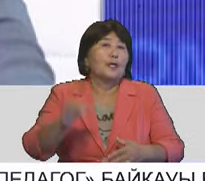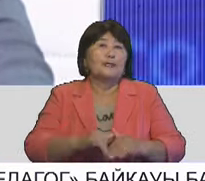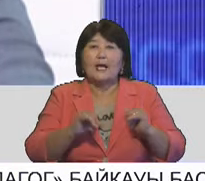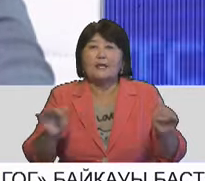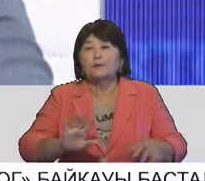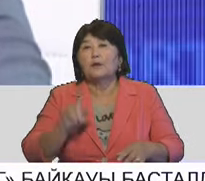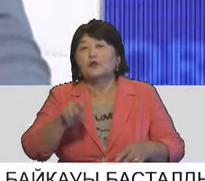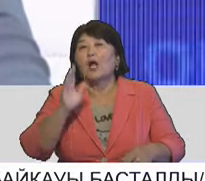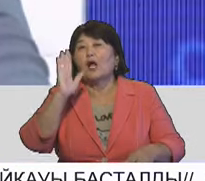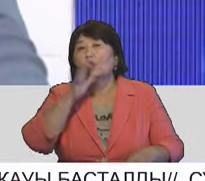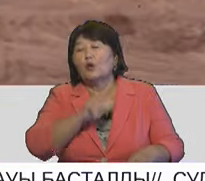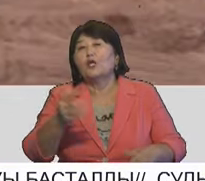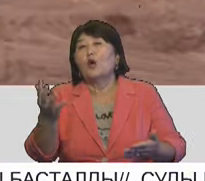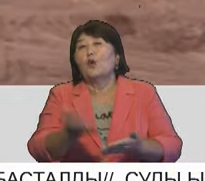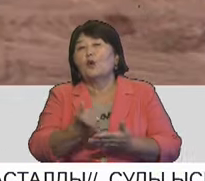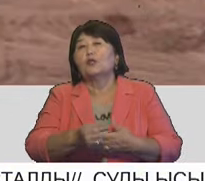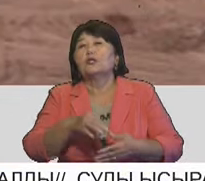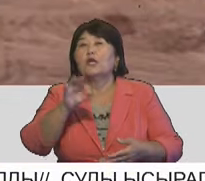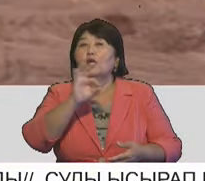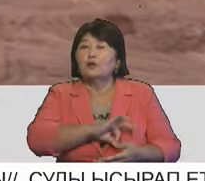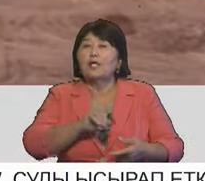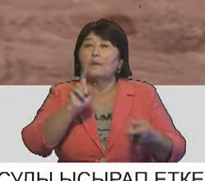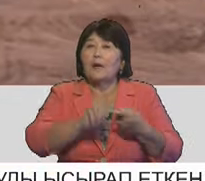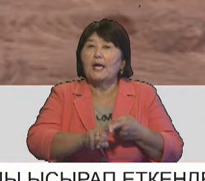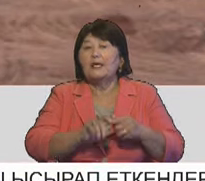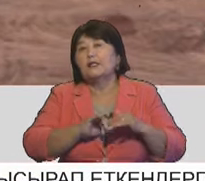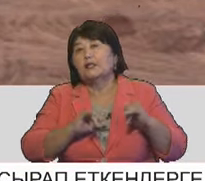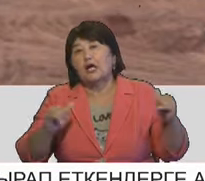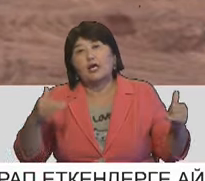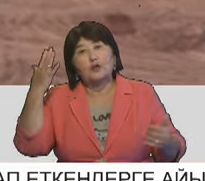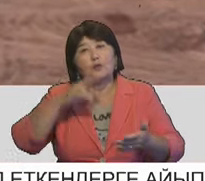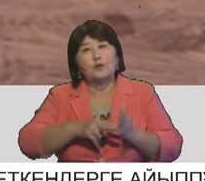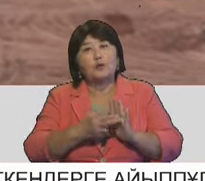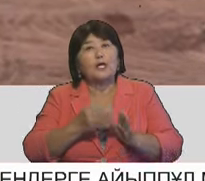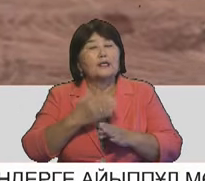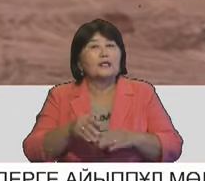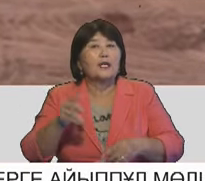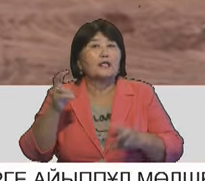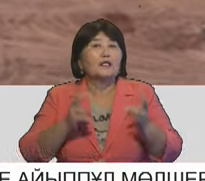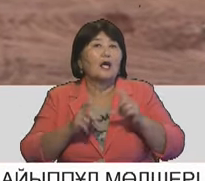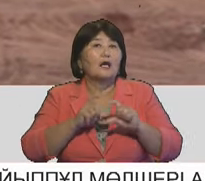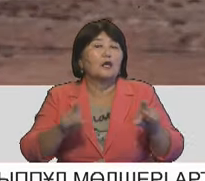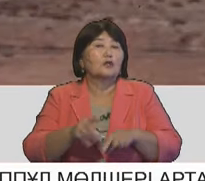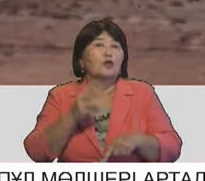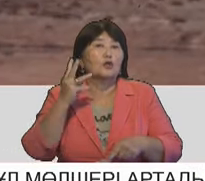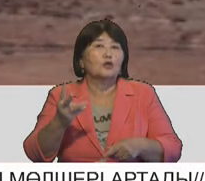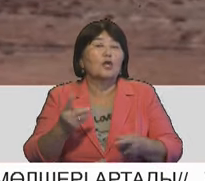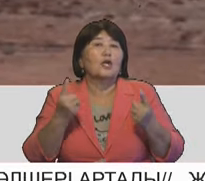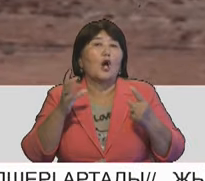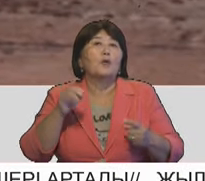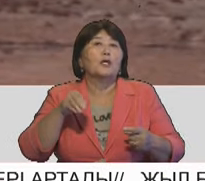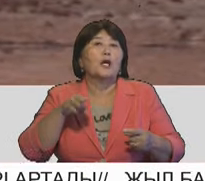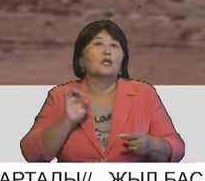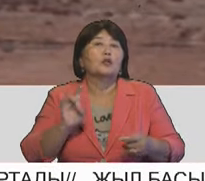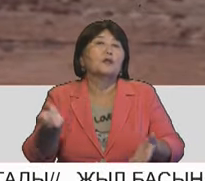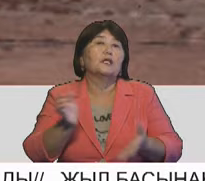Сол үшін алдағы уақытта өндірушілер мен тұтынушылардың байланысын нығайту көзделіп отыр. Саладағы кәсіпорындарды 3 алпауыт операторлармен